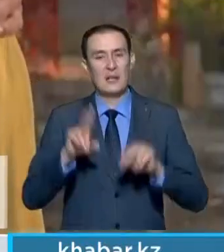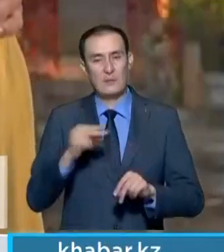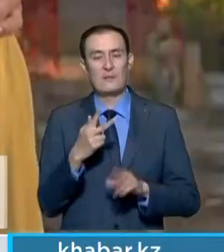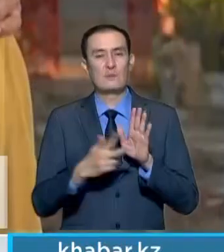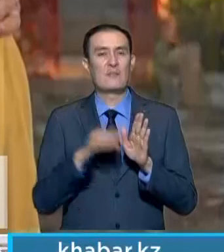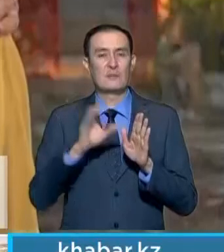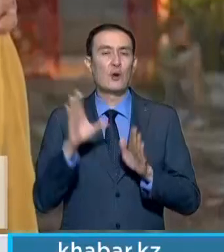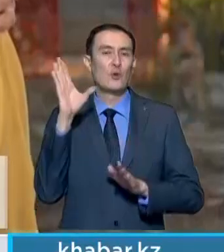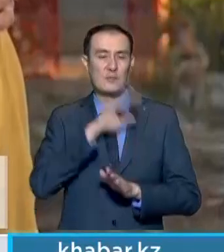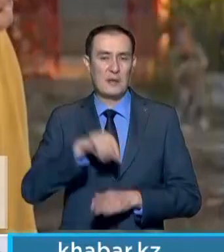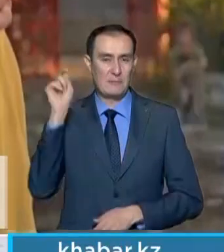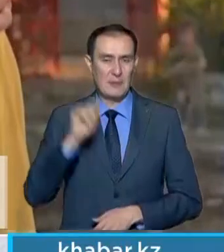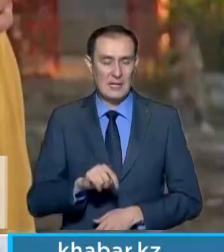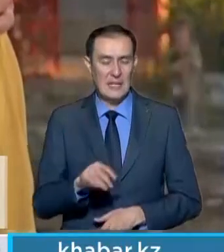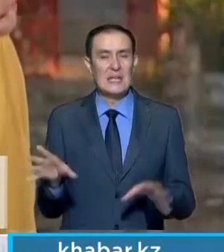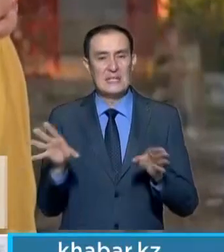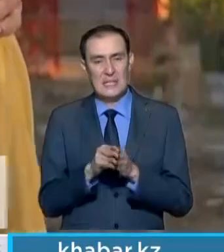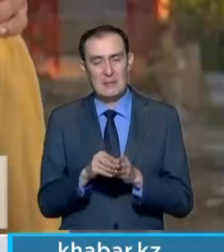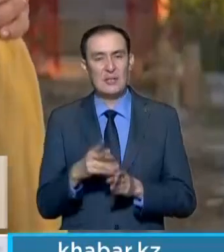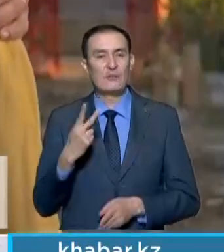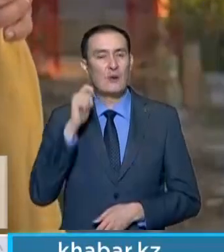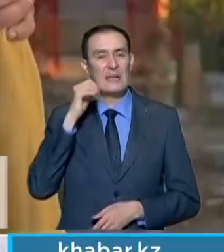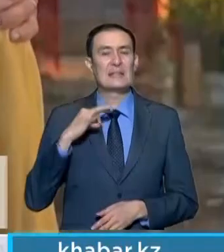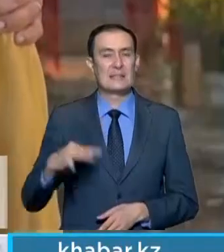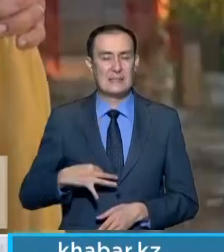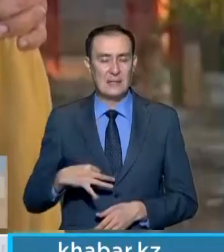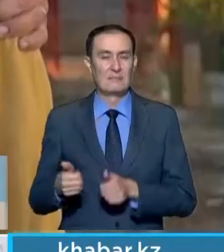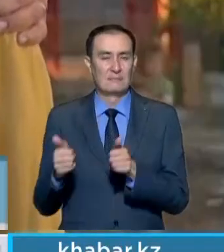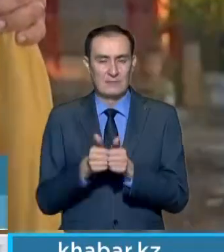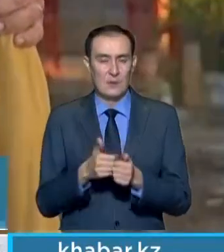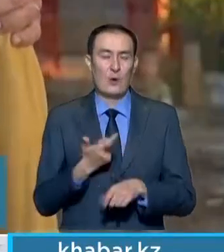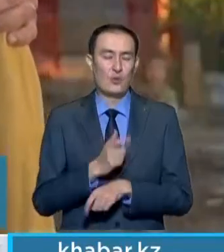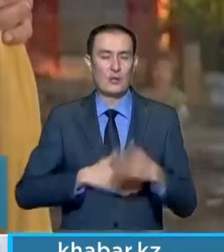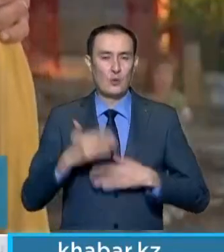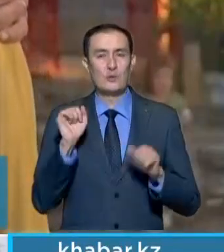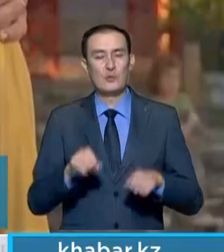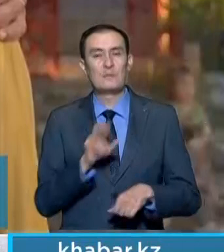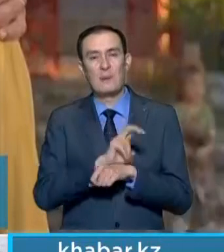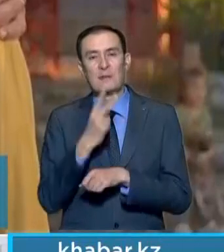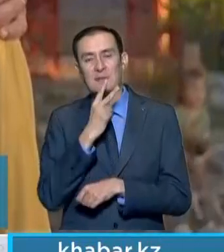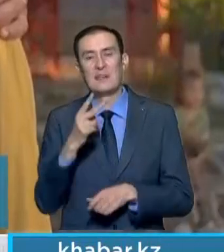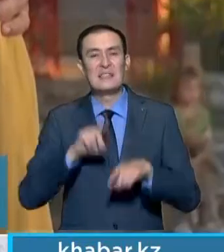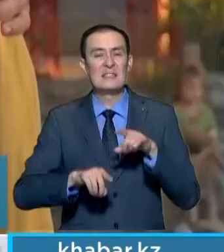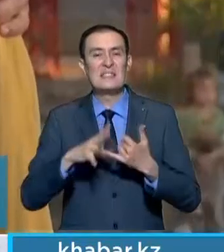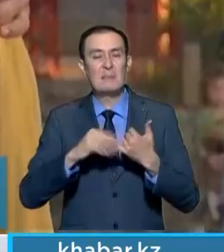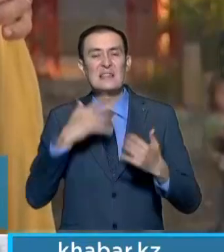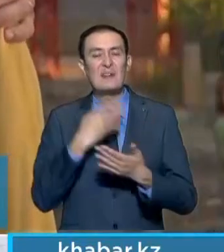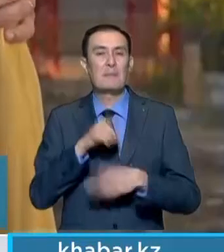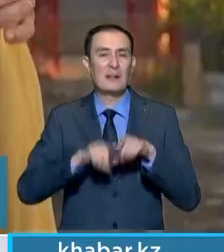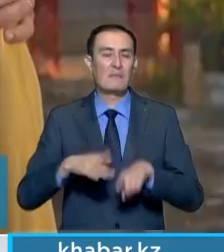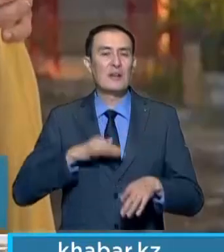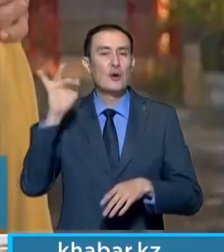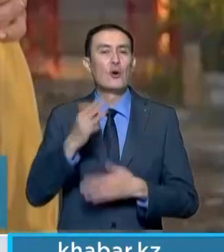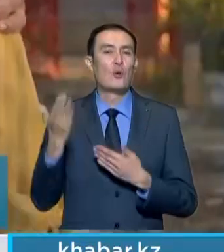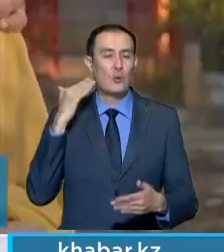сентября будем уже на месте вместе с нами и наш двухлетний сын чему я очень рада он сможет побывать на земле своих предков ведь мои корни